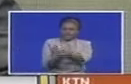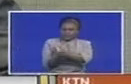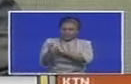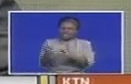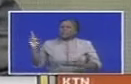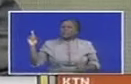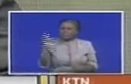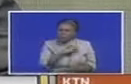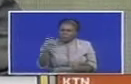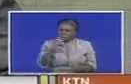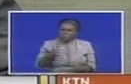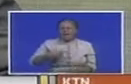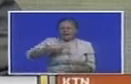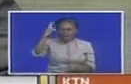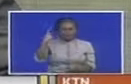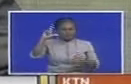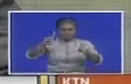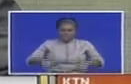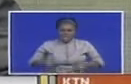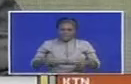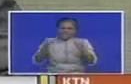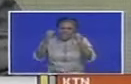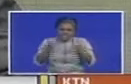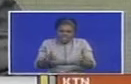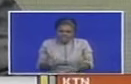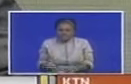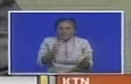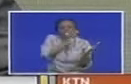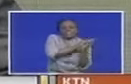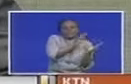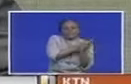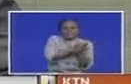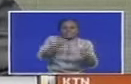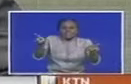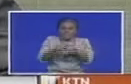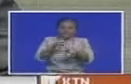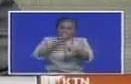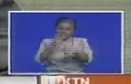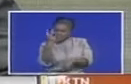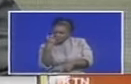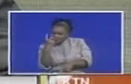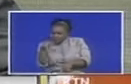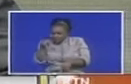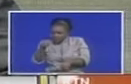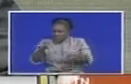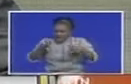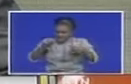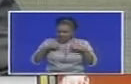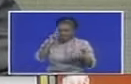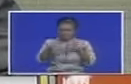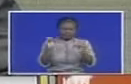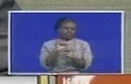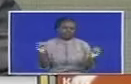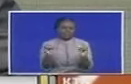hatari mno kwa maisha ya watu iwapo mabomu hayo yatahifadhiwa. Wakati huo, washukiwa waliokamatwa wamekanusha mashtaka 7 dhidi